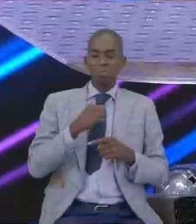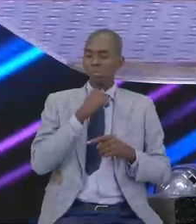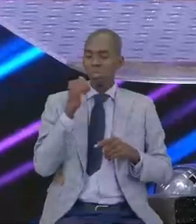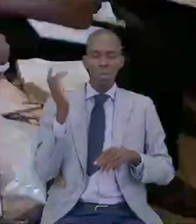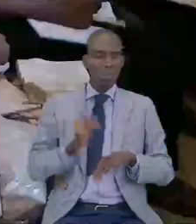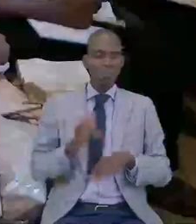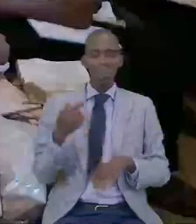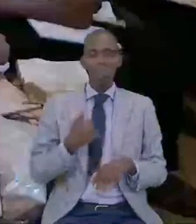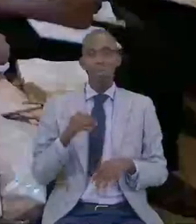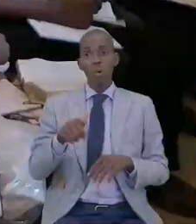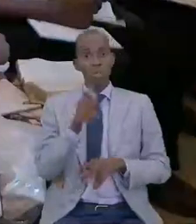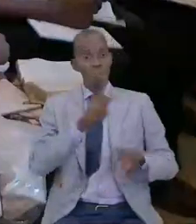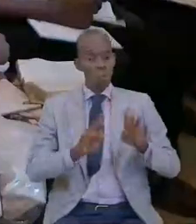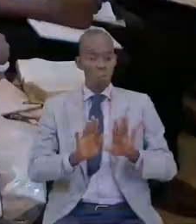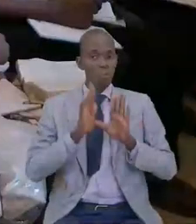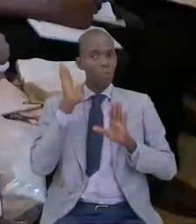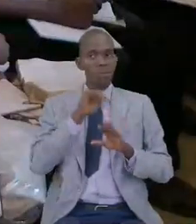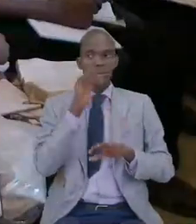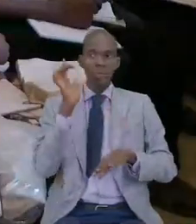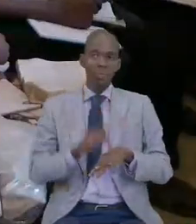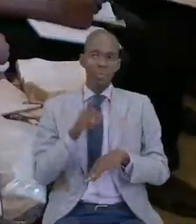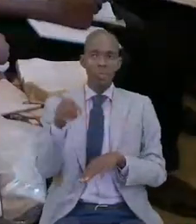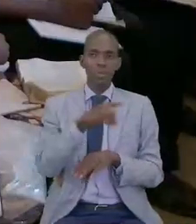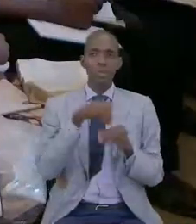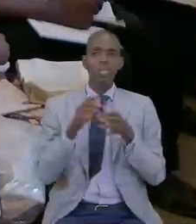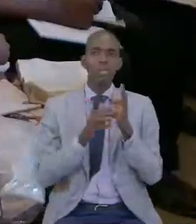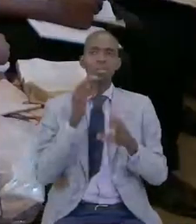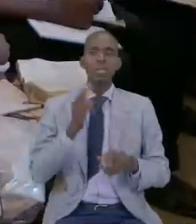t'affecter. Donnez-moi un grand amen.